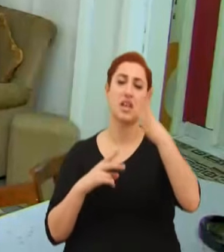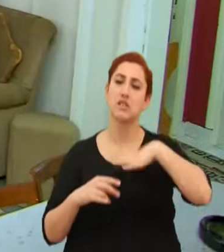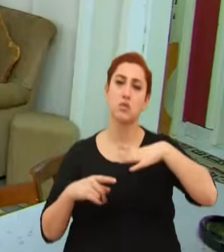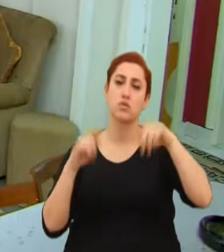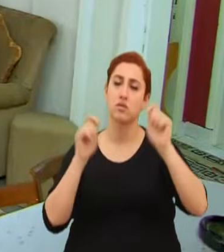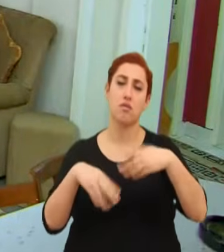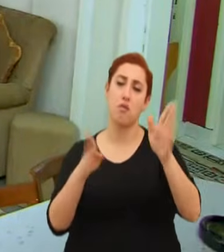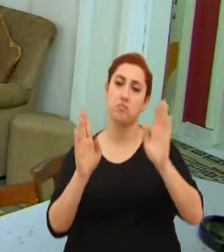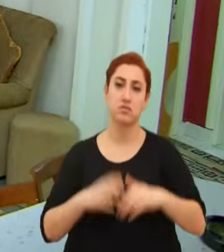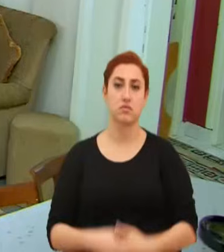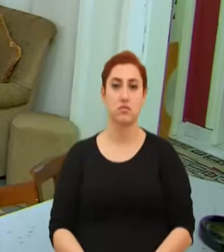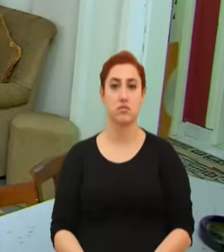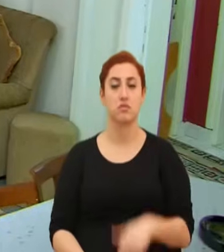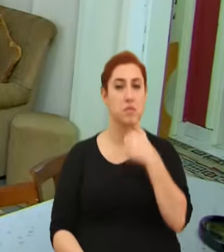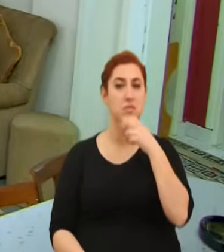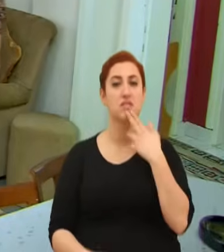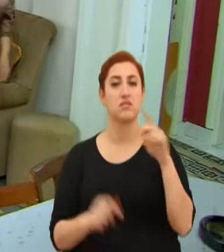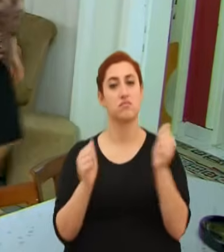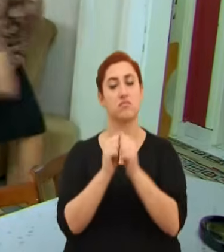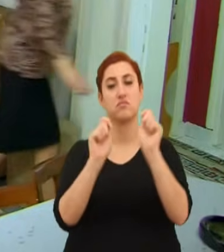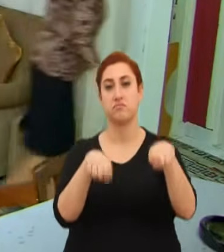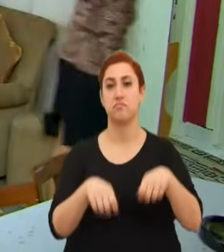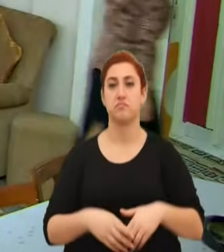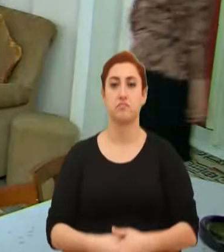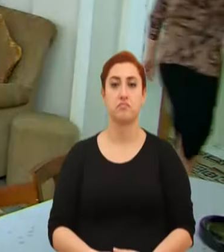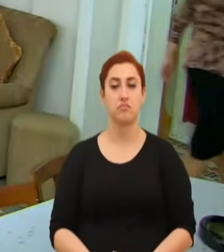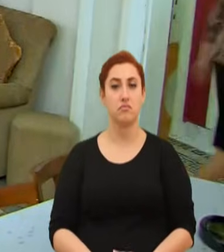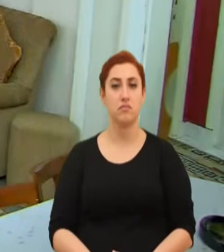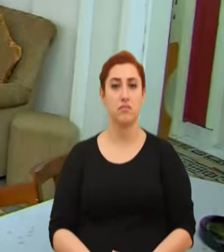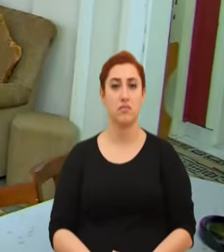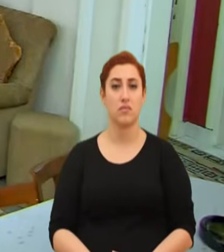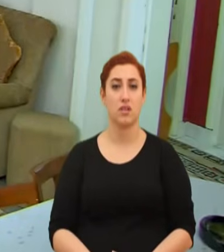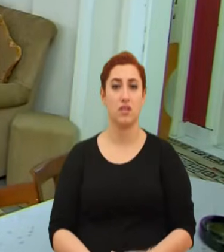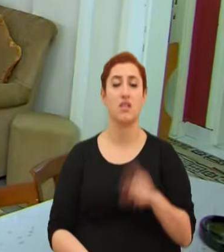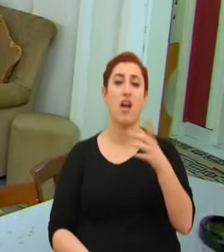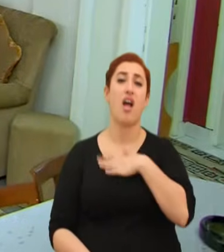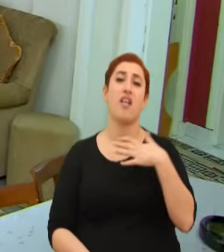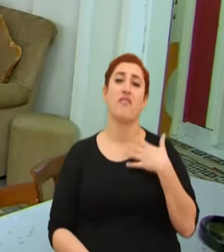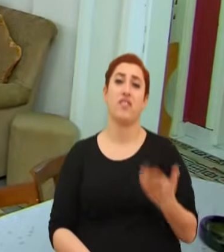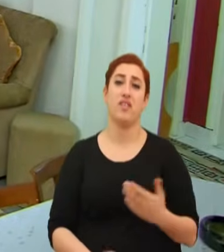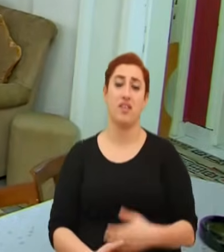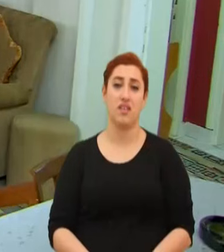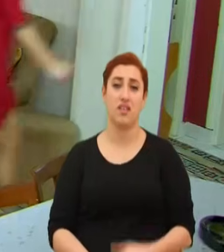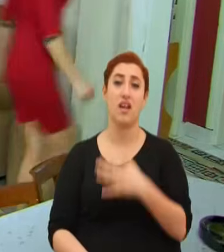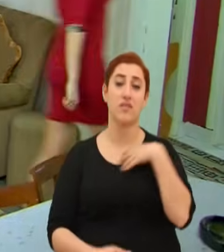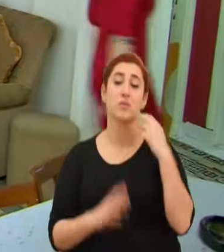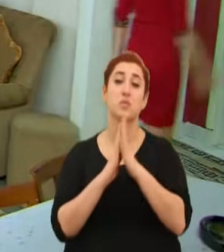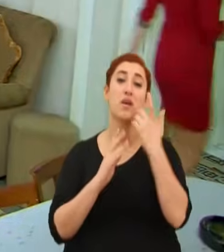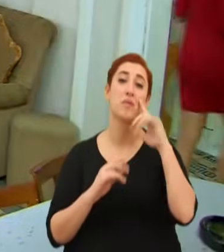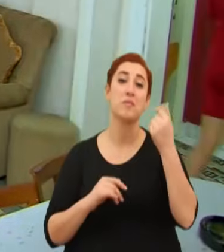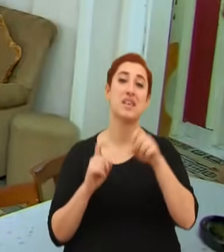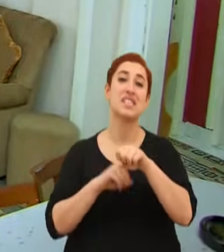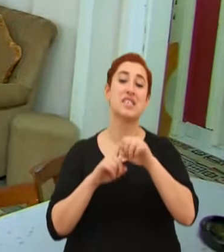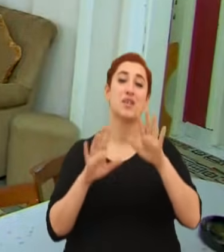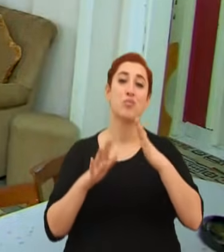nasıl istiyorsanız öyle yapın o zaman baba kız. Fincanı sehpanın üzerine bırakıp tavırla çıktı odadan. Anne! Ya, kusura bakmayın,